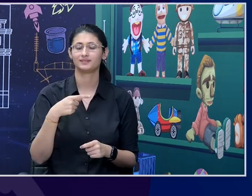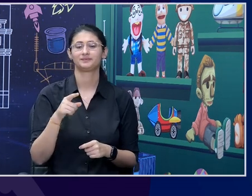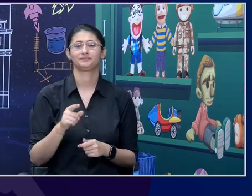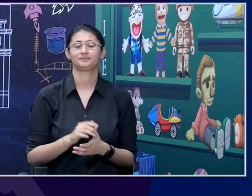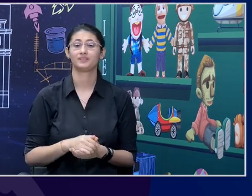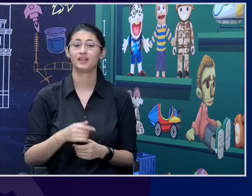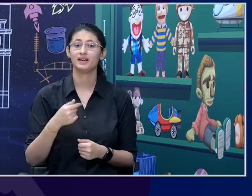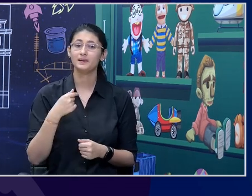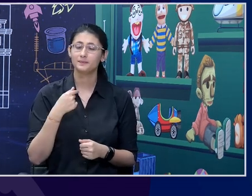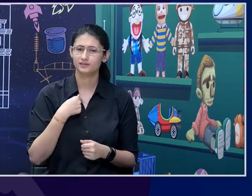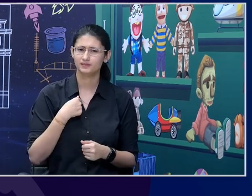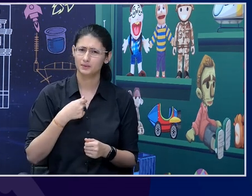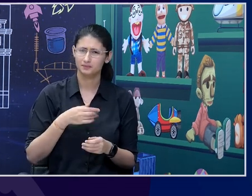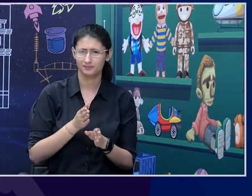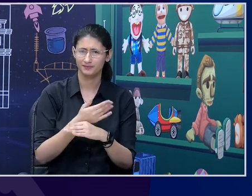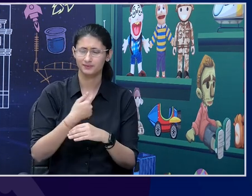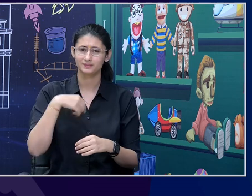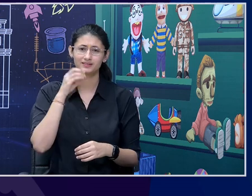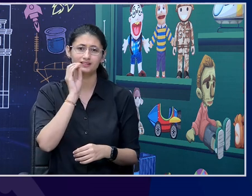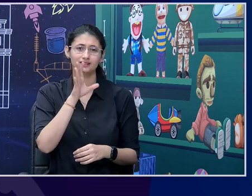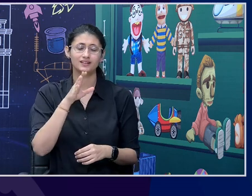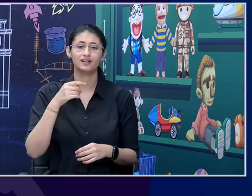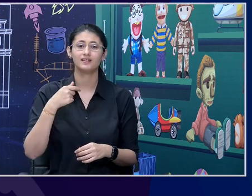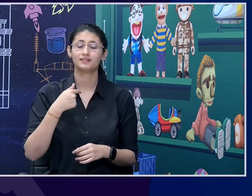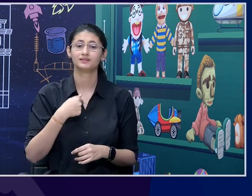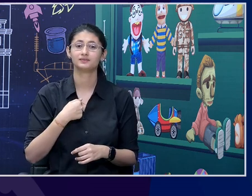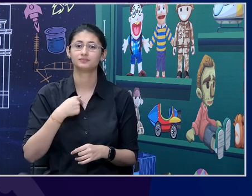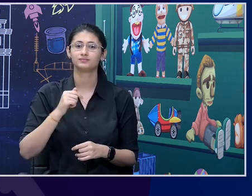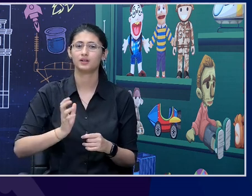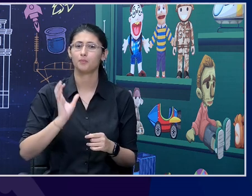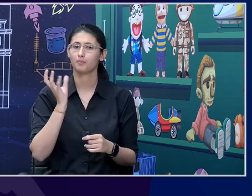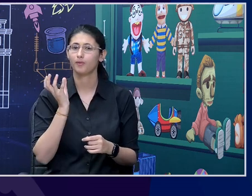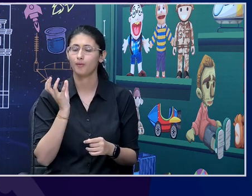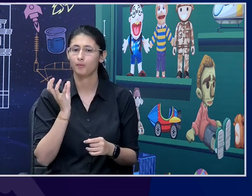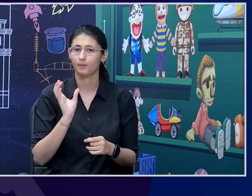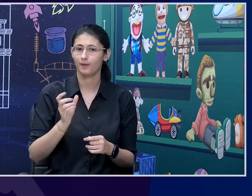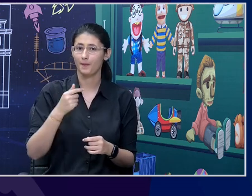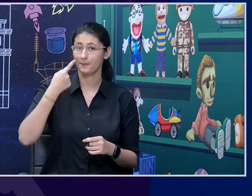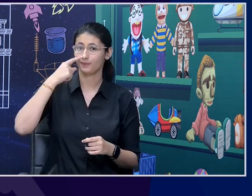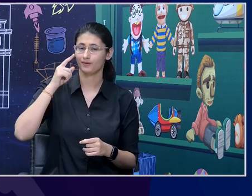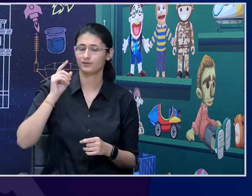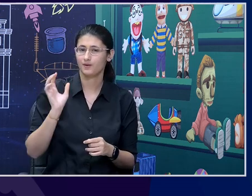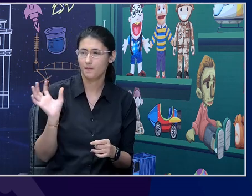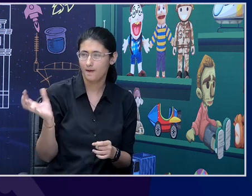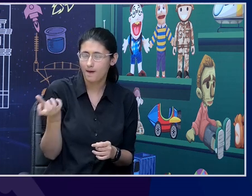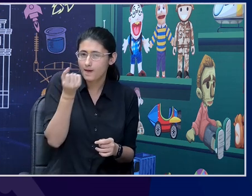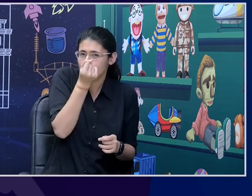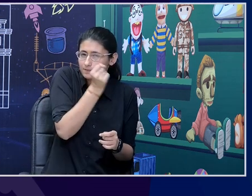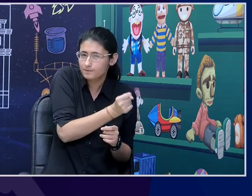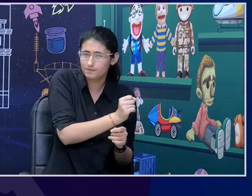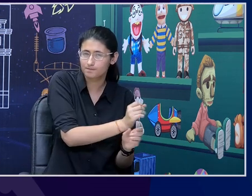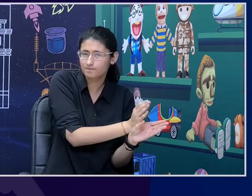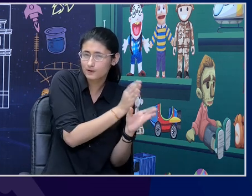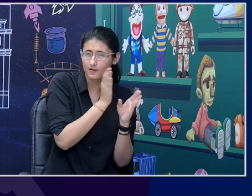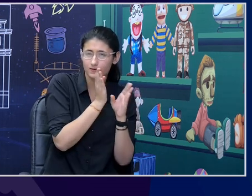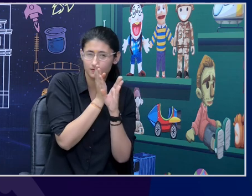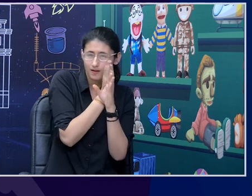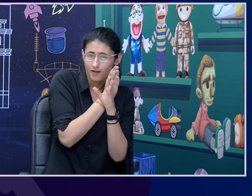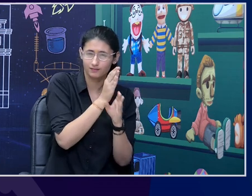गेंद जो है छिपा दी जाती है तो फिर बहुत सकत करनी पड़ती है ढूंढने के लिए क्योंकि पता नहीं होता है की छिपाई कहां है बिल्कुल